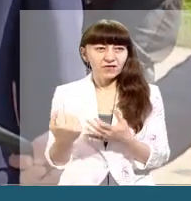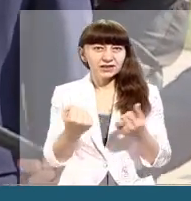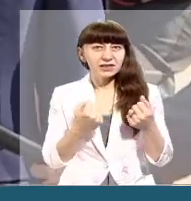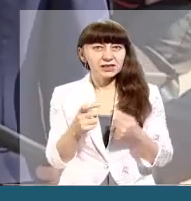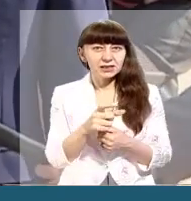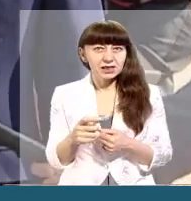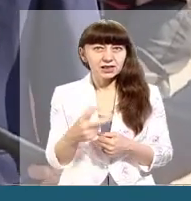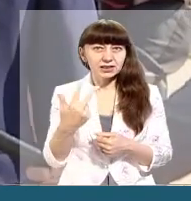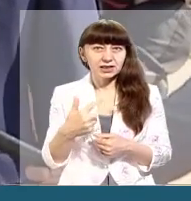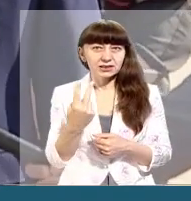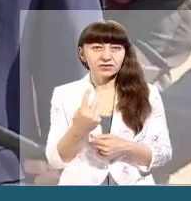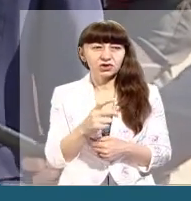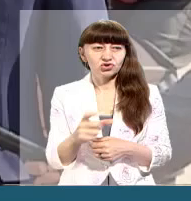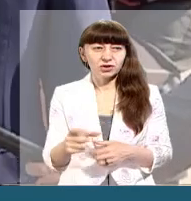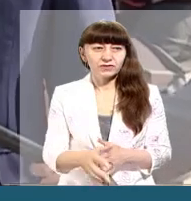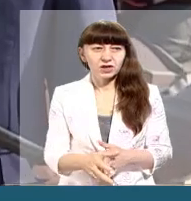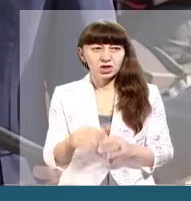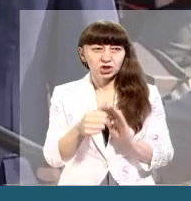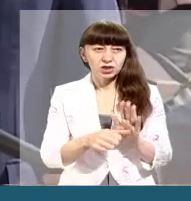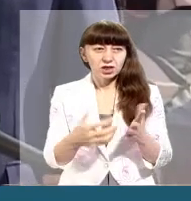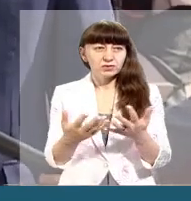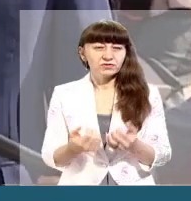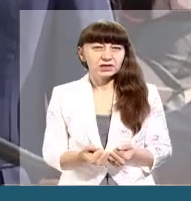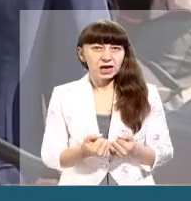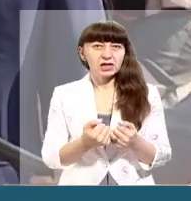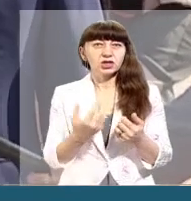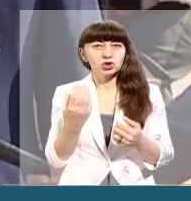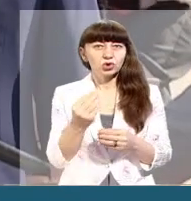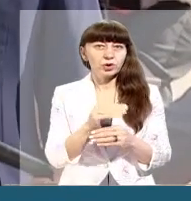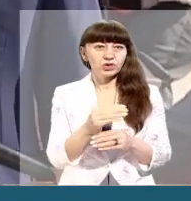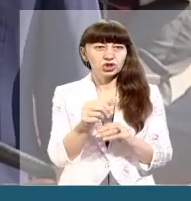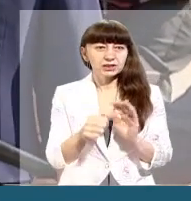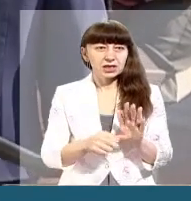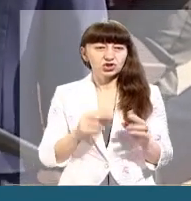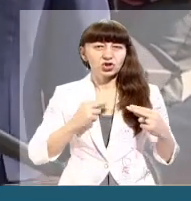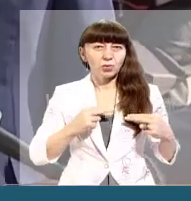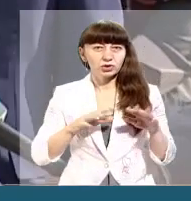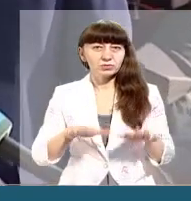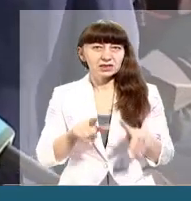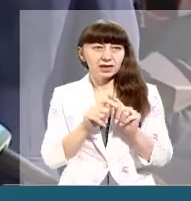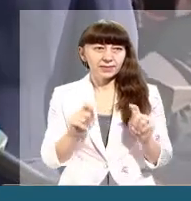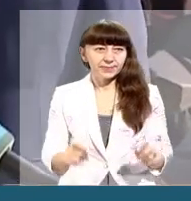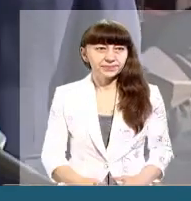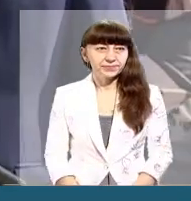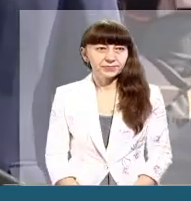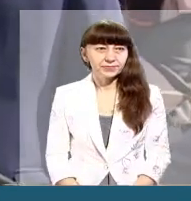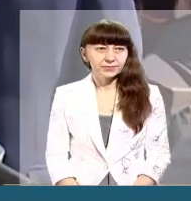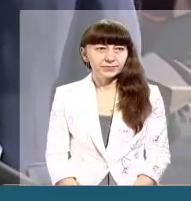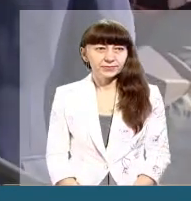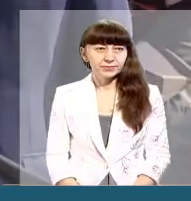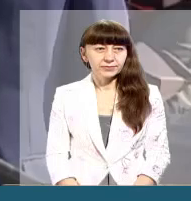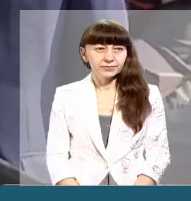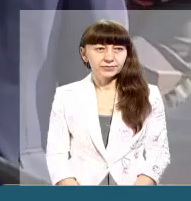водителей, 32 водителя. Вот 16 мы набрали, дополнительно еще 16 набираем. То есть дополнительно рабочие места будут создаваться? Да, да, да. Сокращений